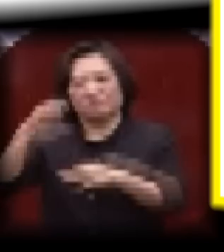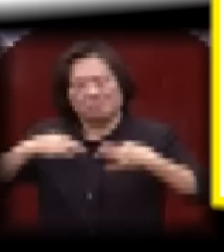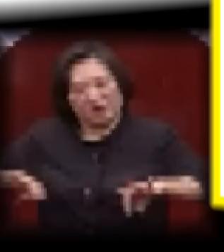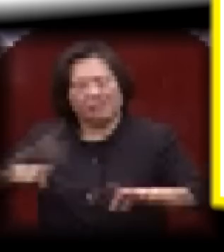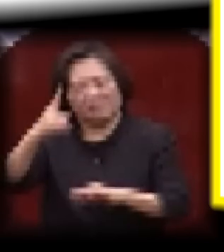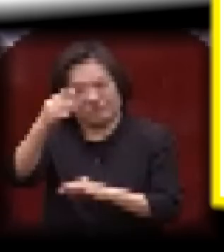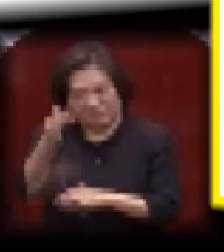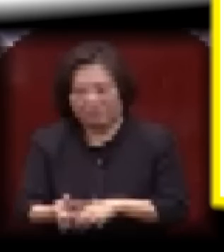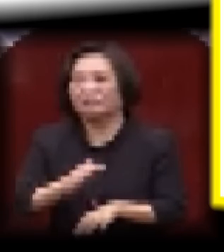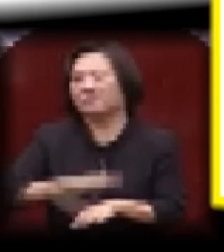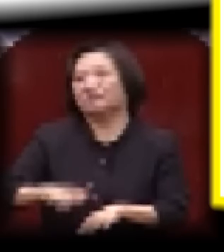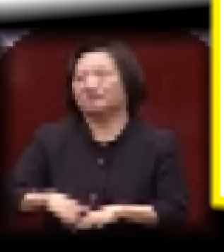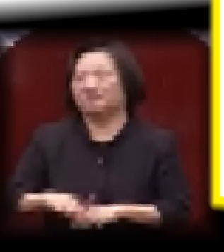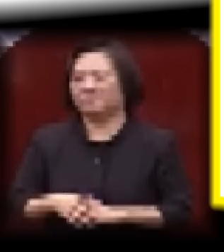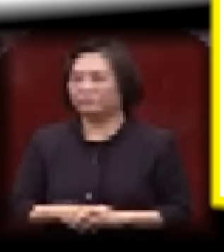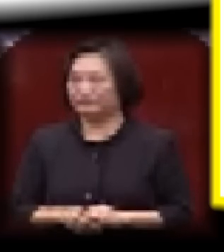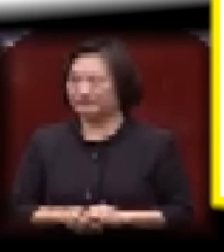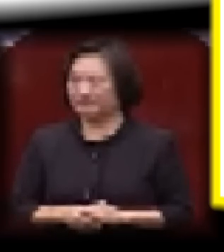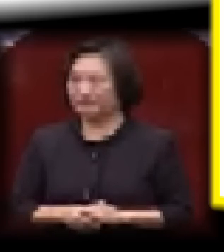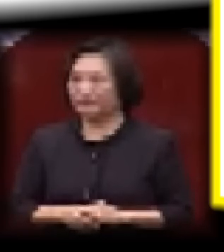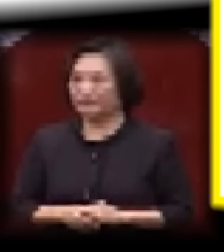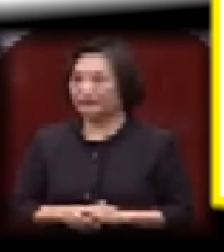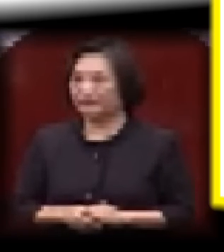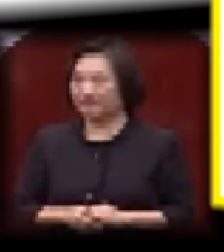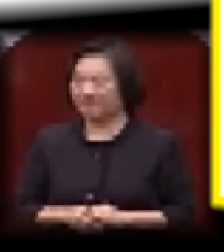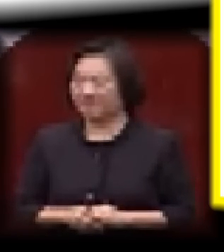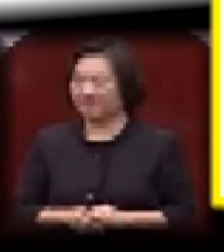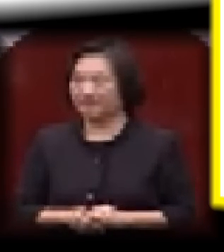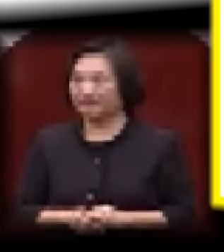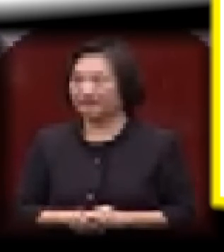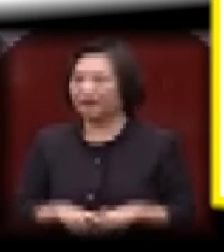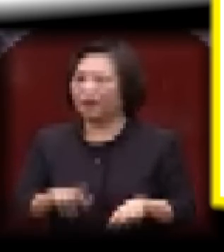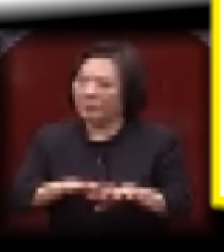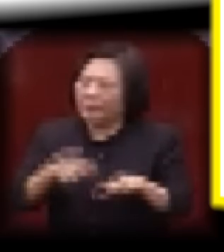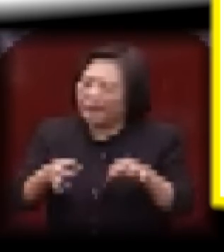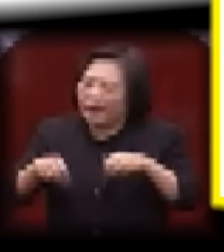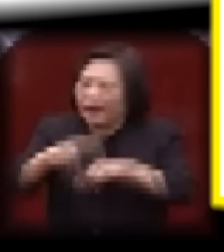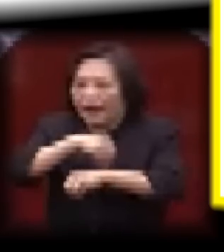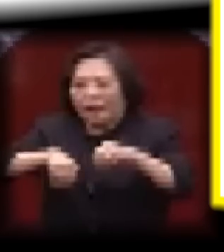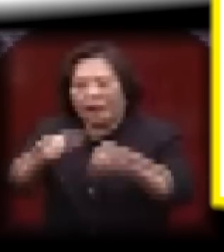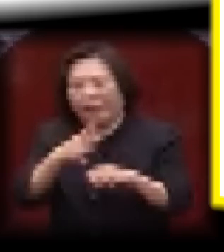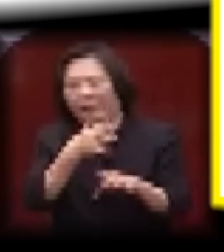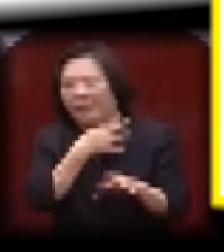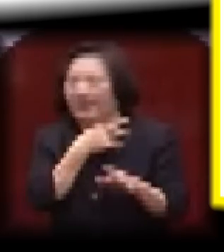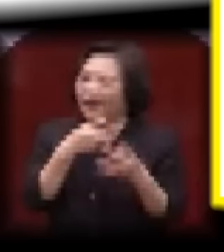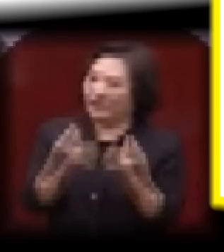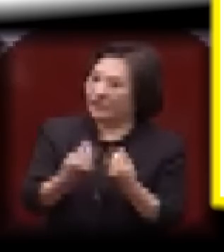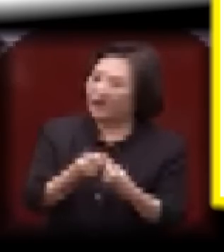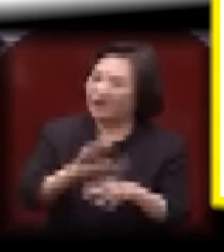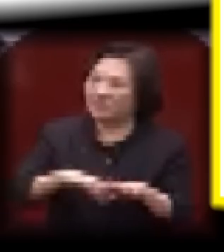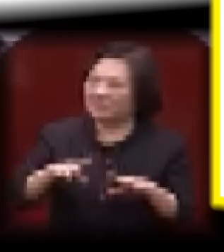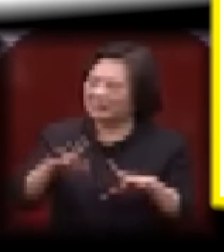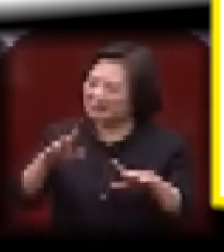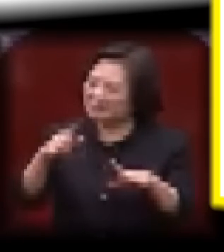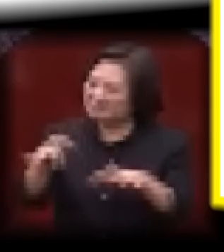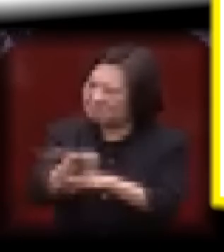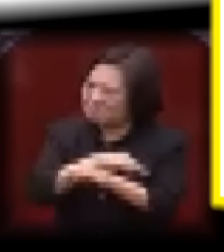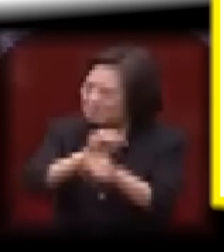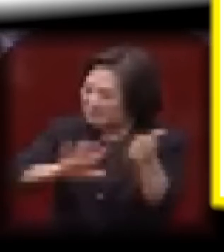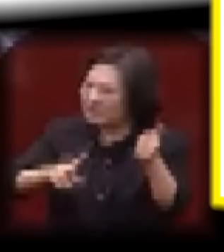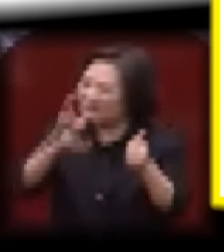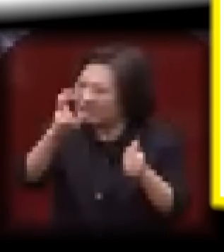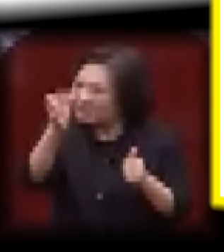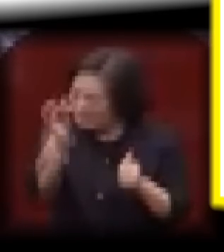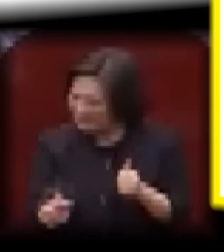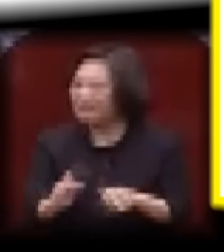济的这个活性，应该这个经济的这个活动应该会每个月应该少20亿左右。所以我认为这